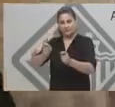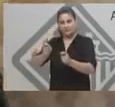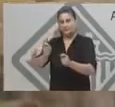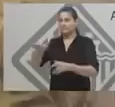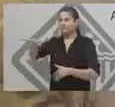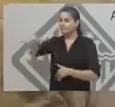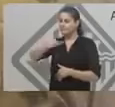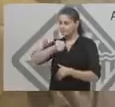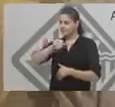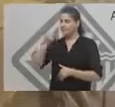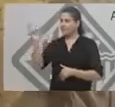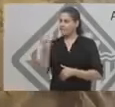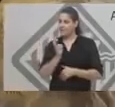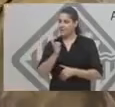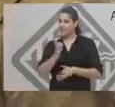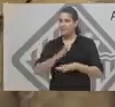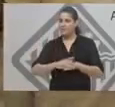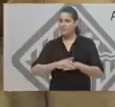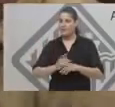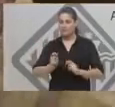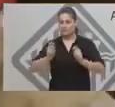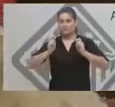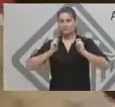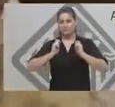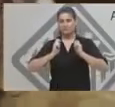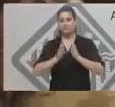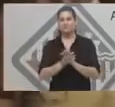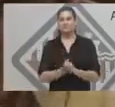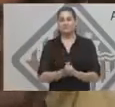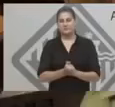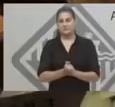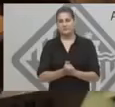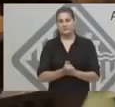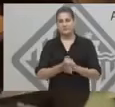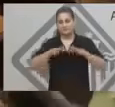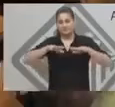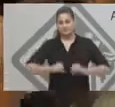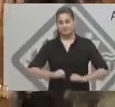al proclamat que s'acosti per prendre possessió del seu càrrec.